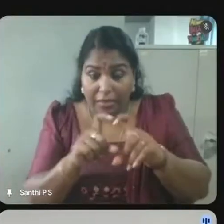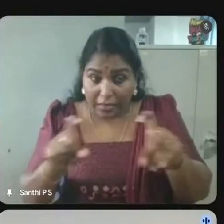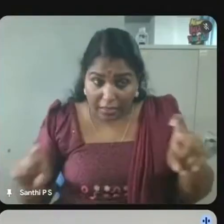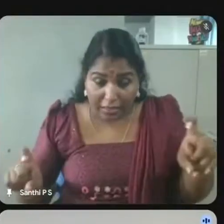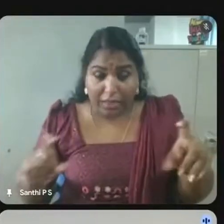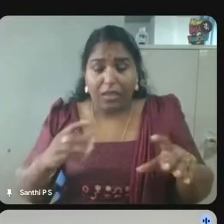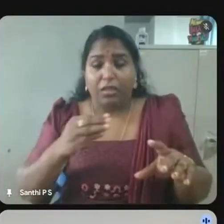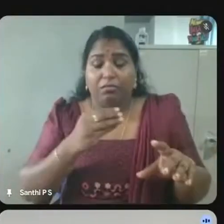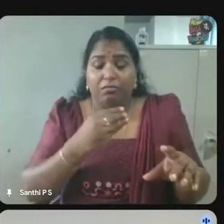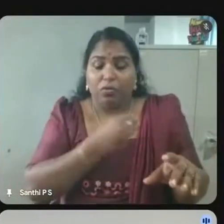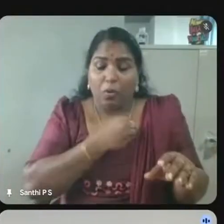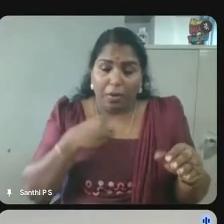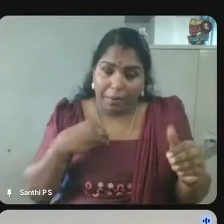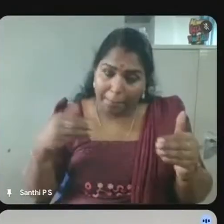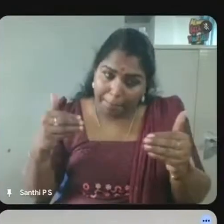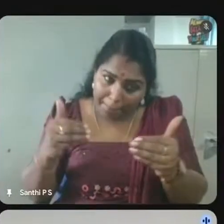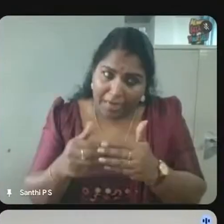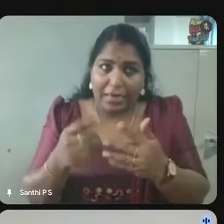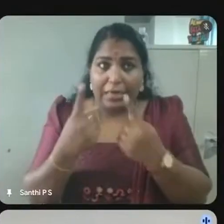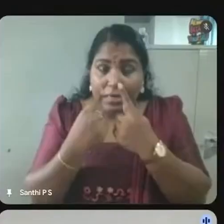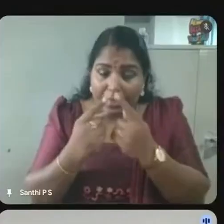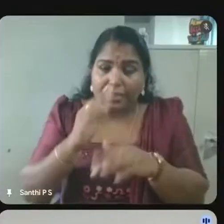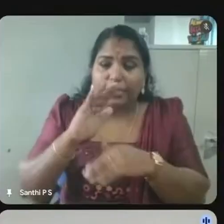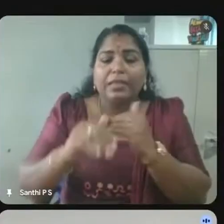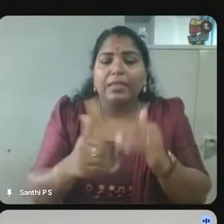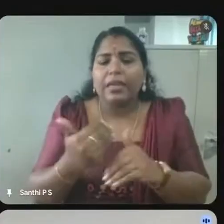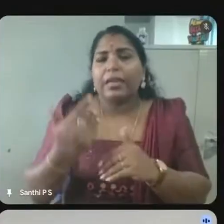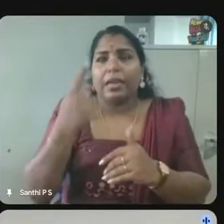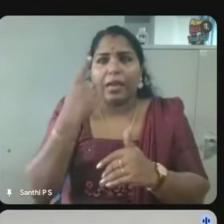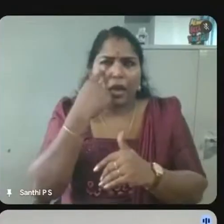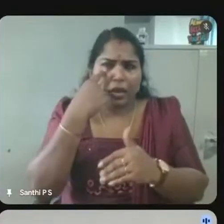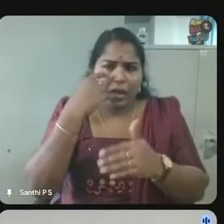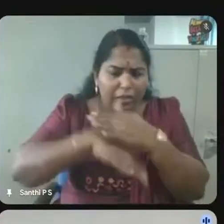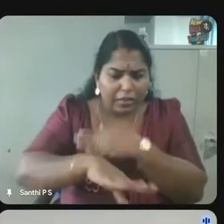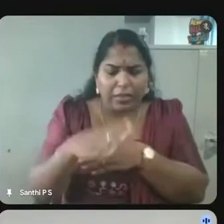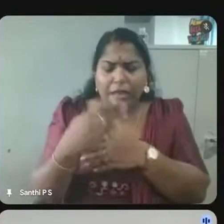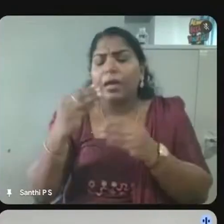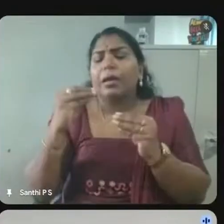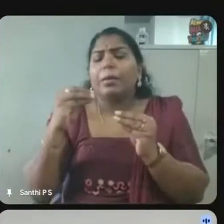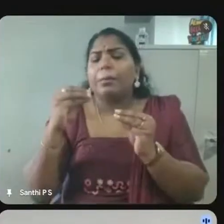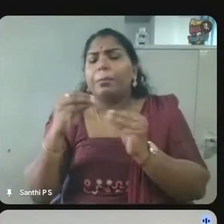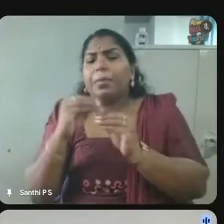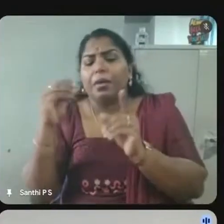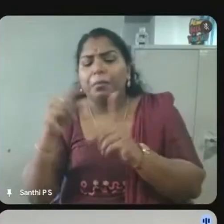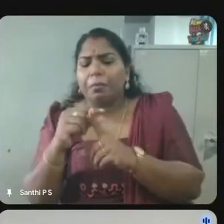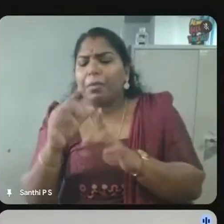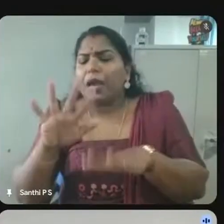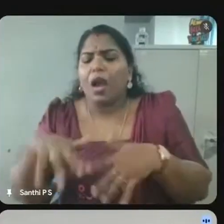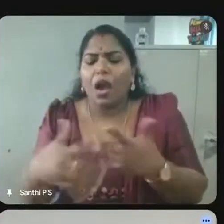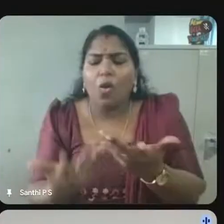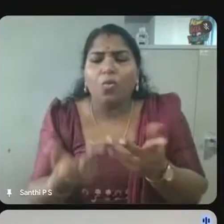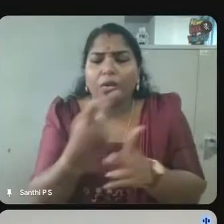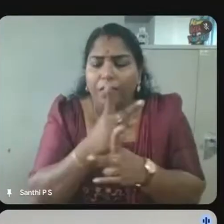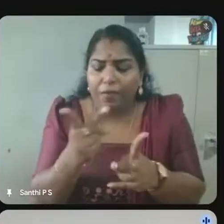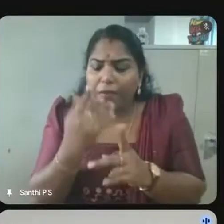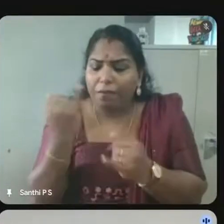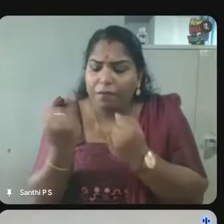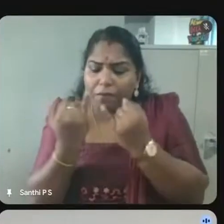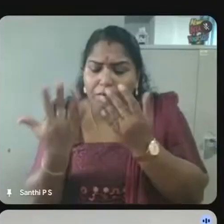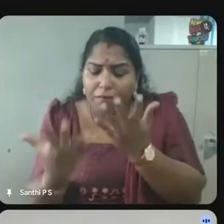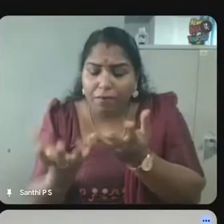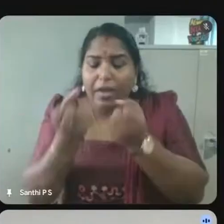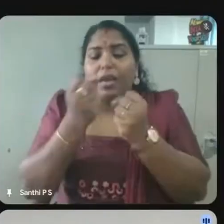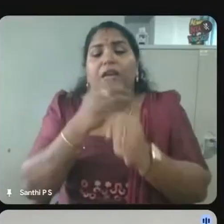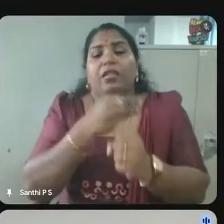പരിസര കാഴ്ചയുടെ ടെസ്റ്റ് ചെയ്ത് നോക്കിയാൽ മാത്രമേ, കണ്ണിന്റെ പ്രഷർ ചെക്ക് ചെയ്ത് നോക്കിയാൽ മാത്രമേ ഗ്ലോക്കോമ ഉണ്ടെന്ന് കണ്ടുപിടിക്കാനും അത്